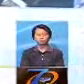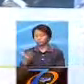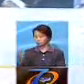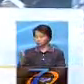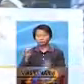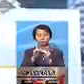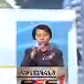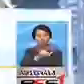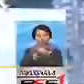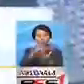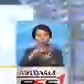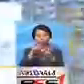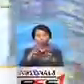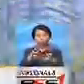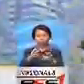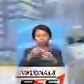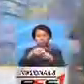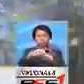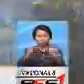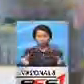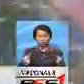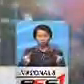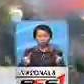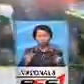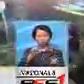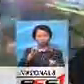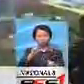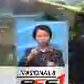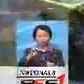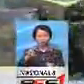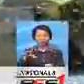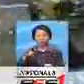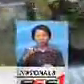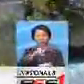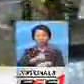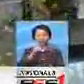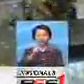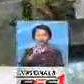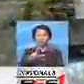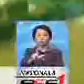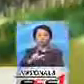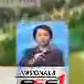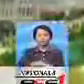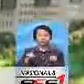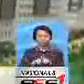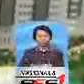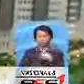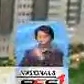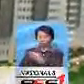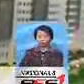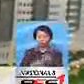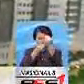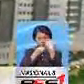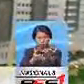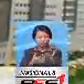Beliau ditemui media selepas melancarkan kondominium Laville, kediaman gaya resort di Ibu Negara. Pada masa sama, beliau turut